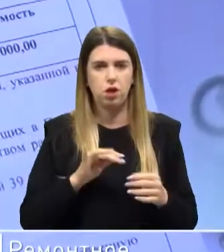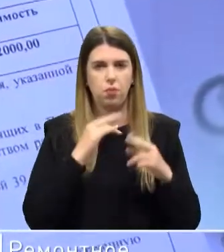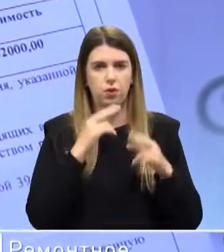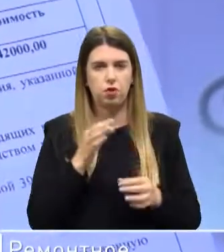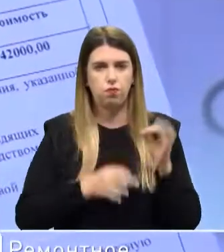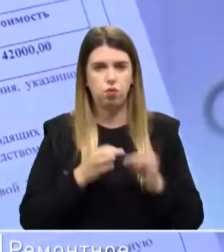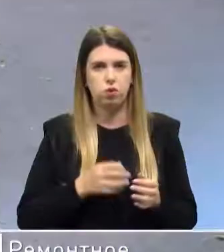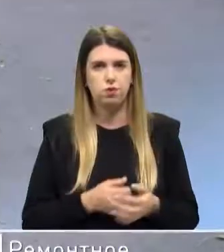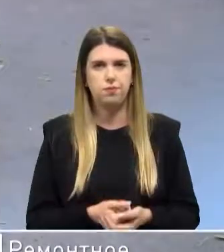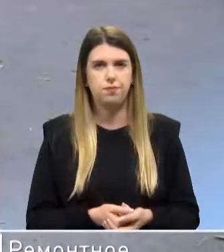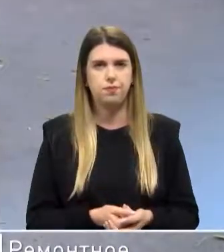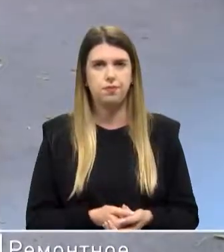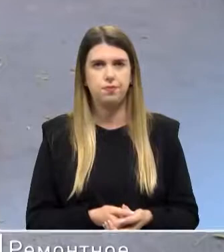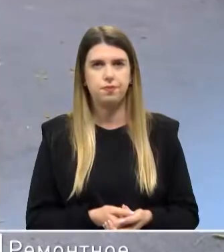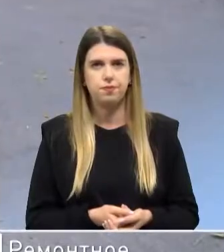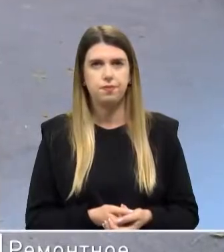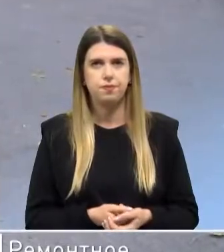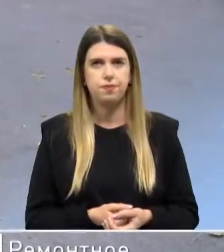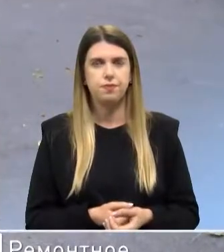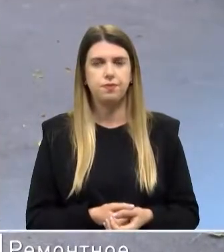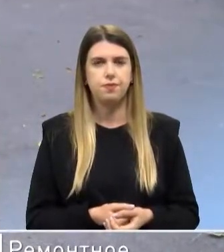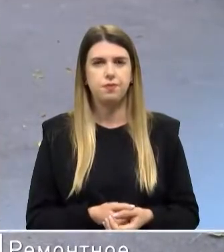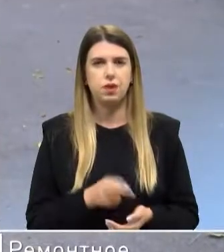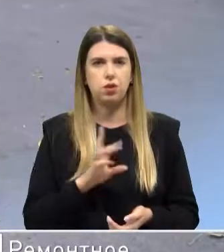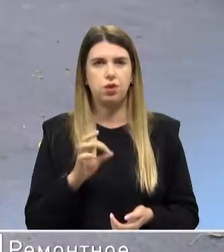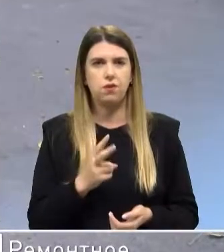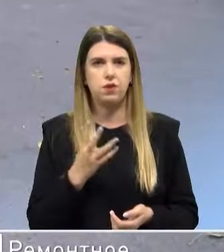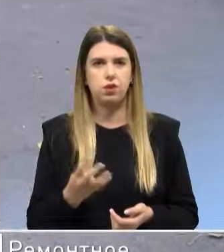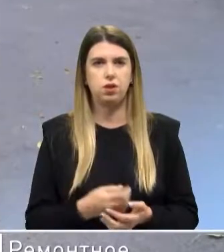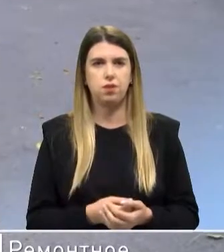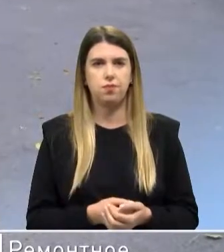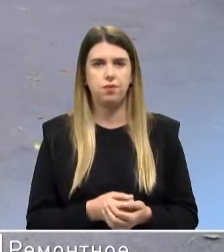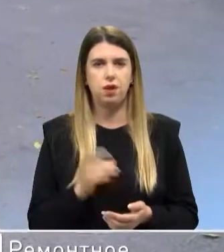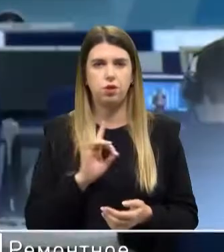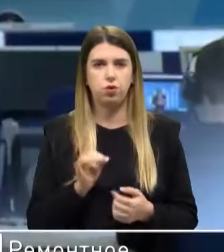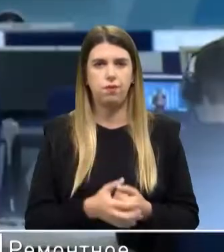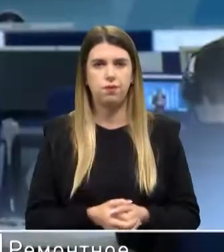суд. Сергей Крикоров, Виктор Леонтьев, Алексей Покатило, Дон 24, Ростов-на-Дону.